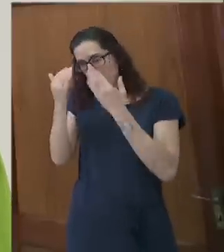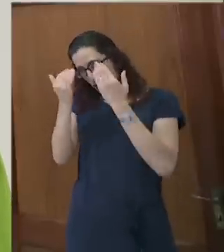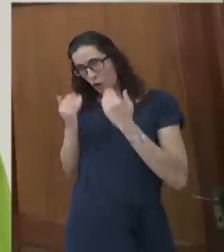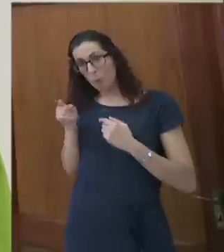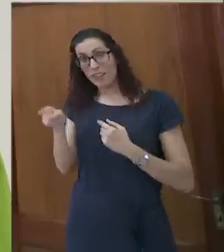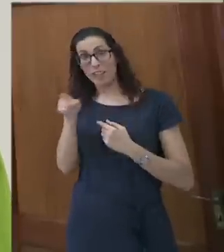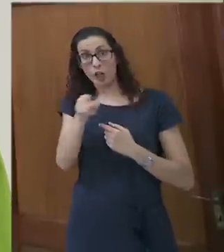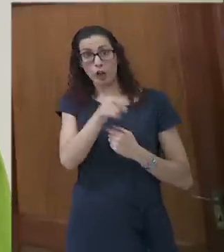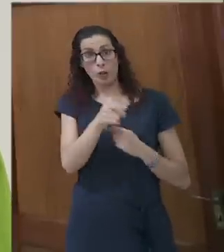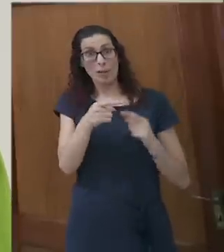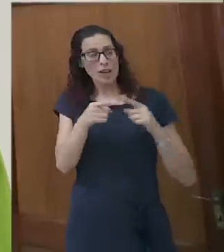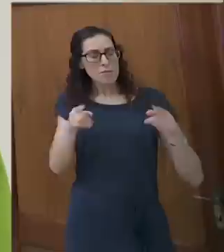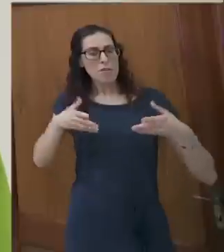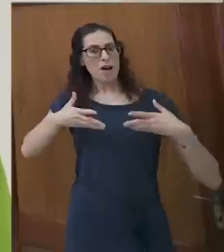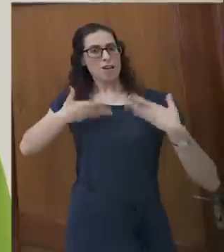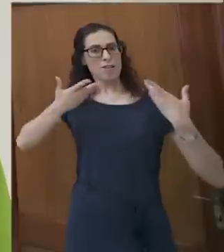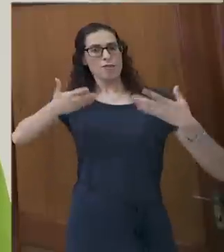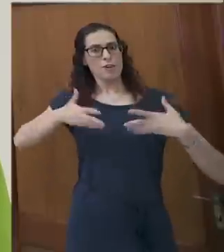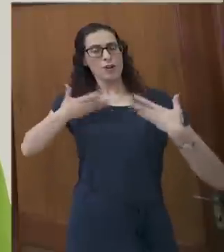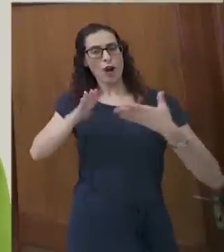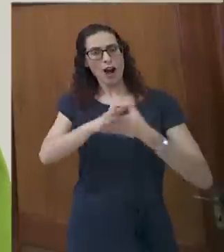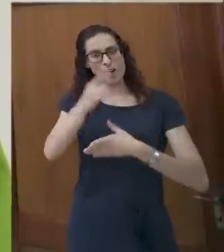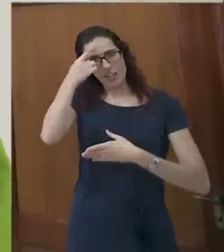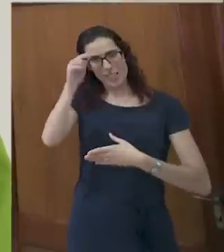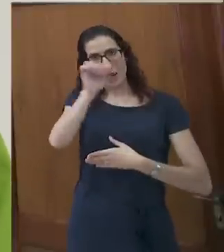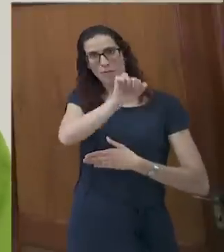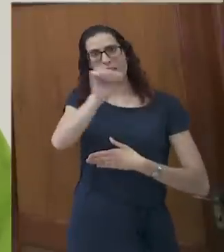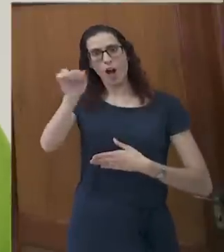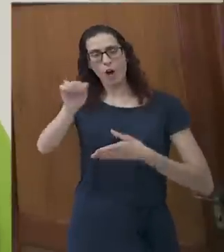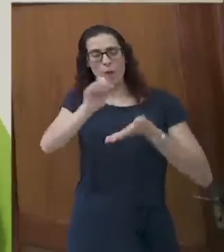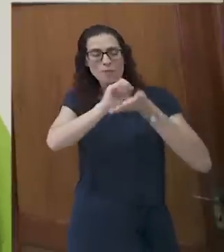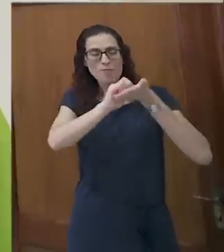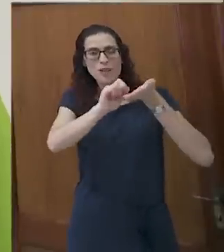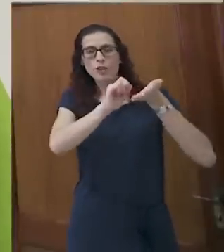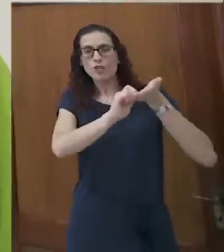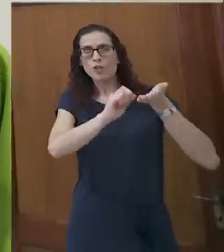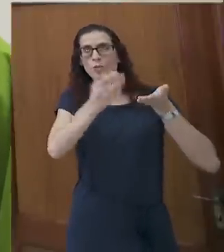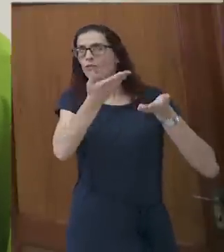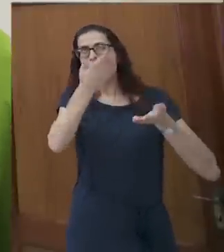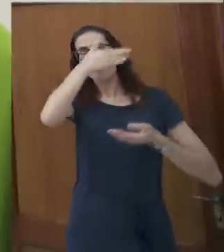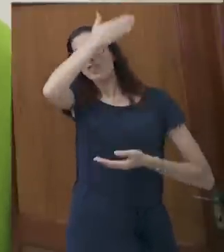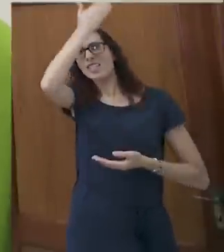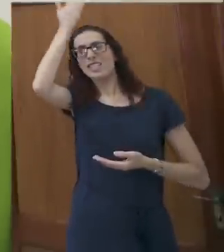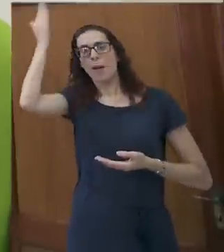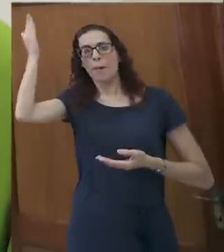imma jfirħu għax għandkom isimkom miktub fis-smawiet.